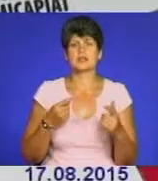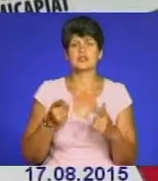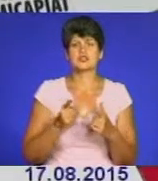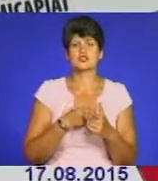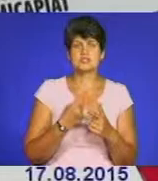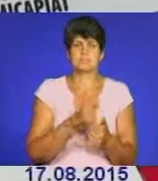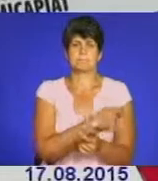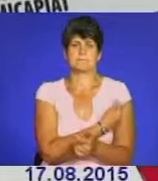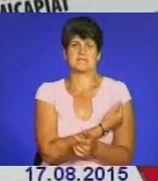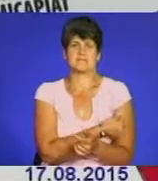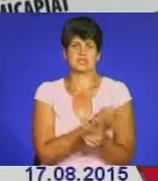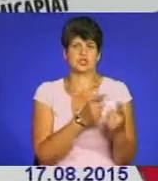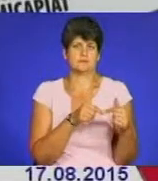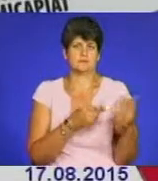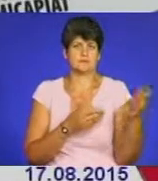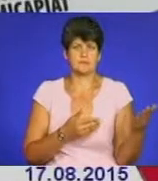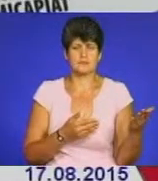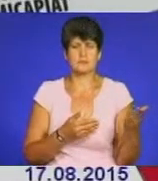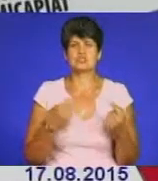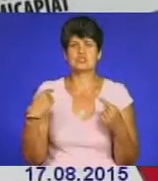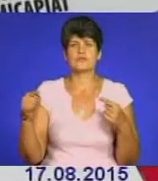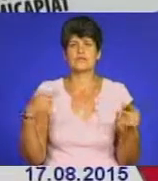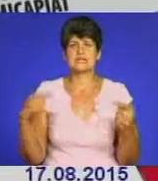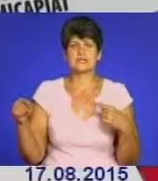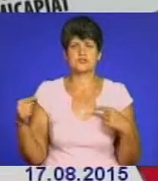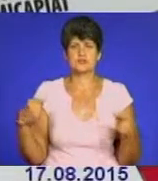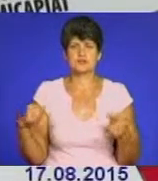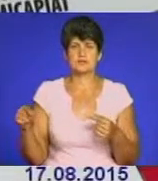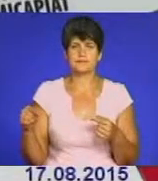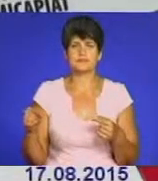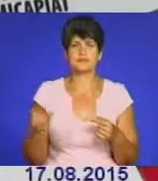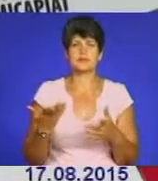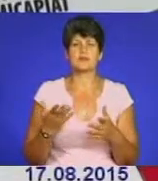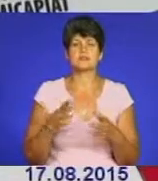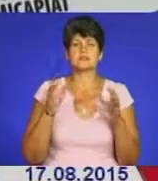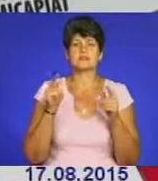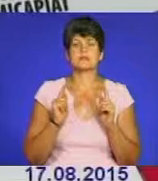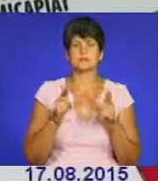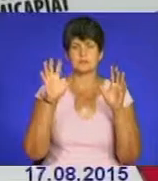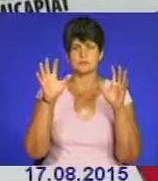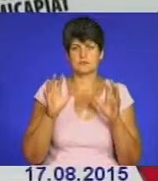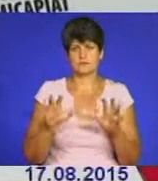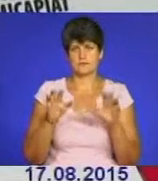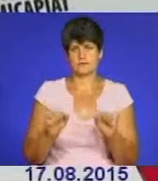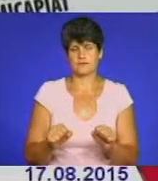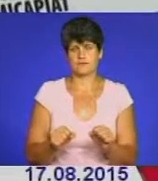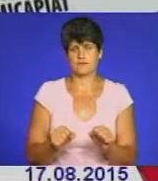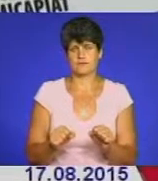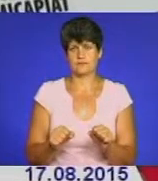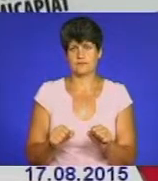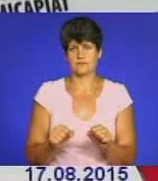Всі злочинці мають нести покарання. І де би він не працював? Чи то в Збройних